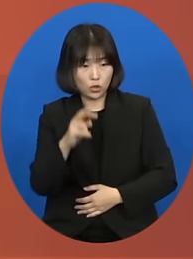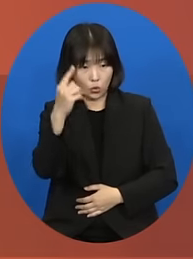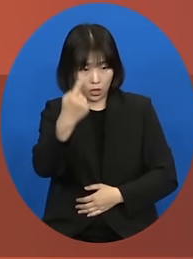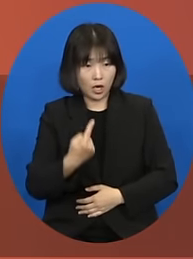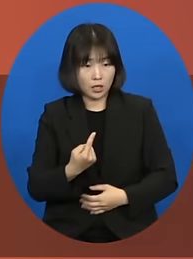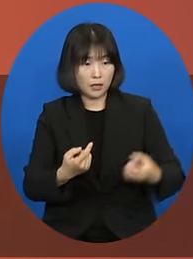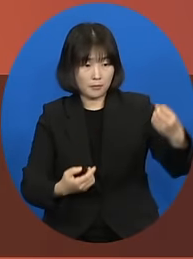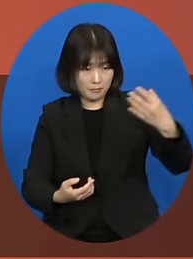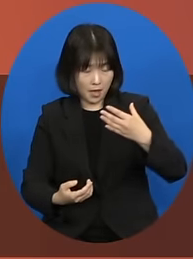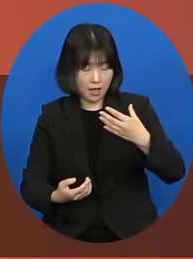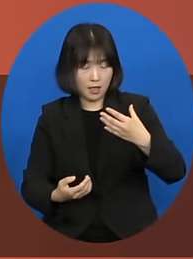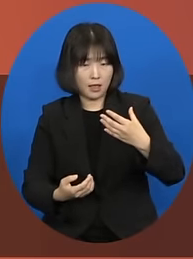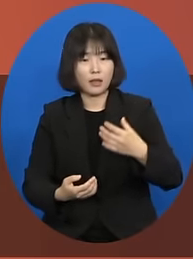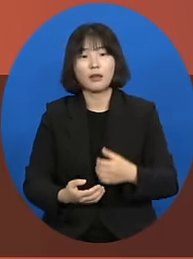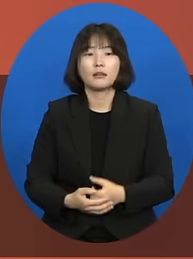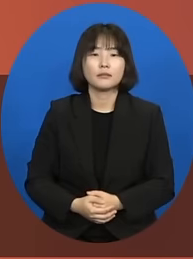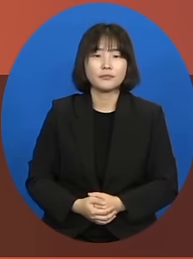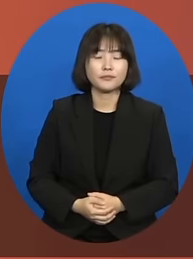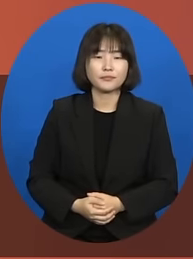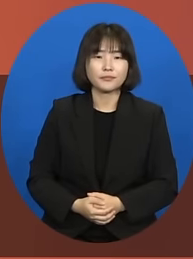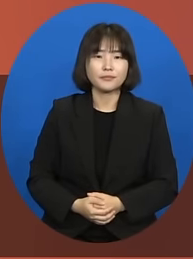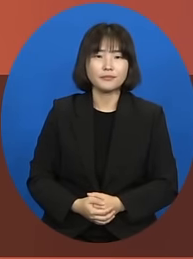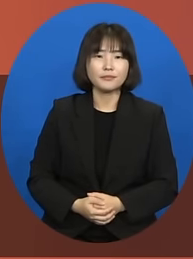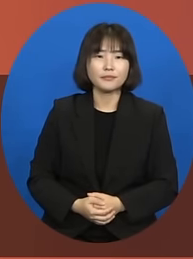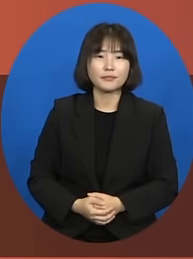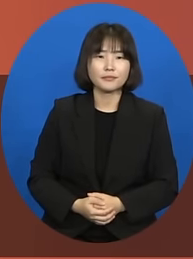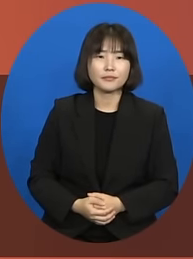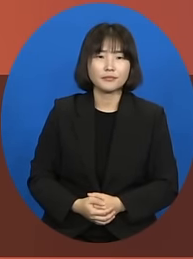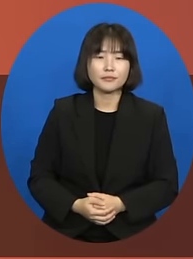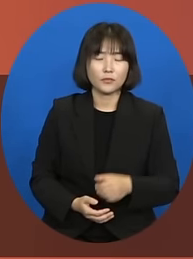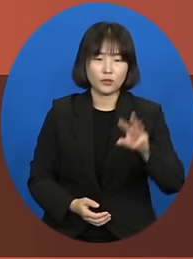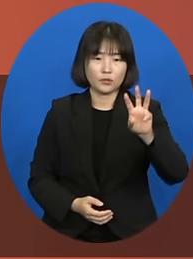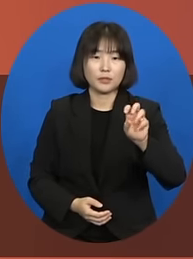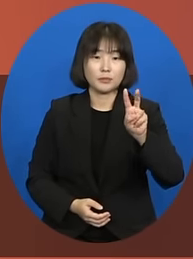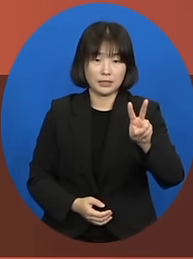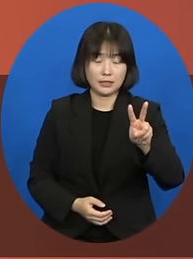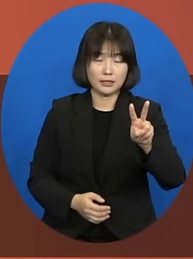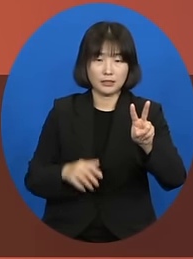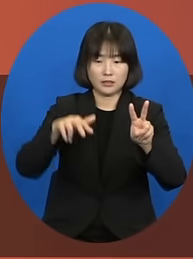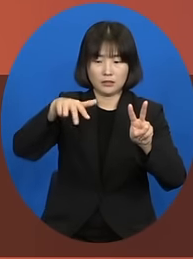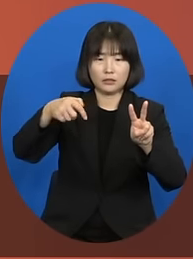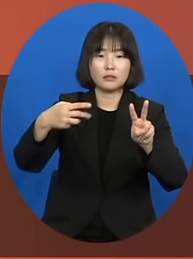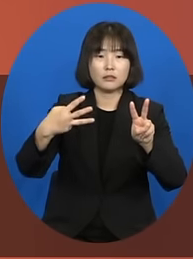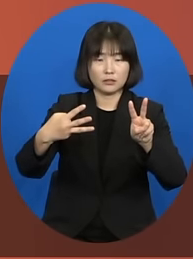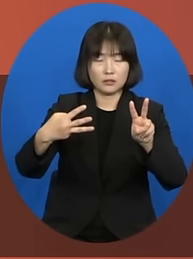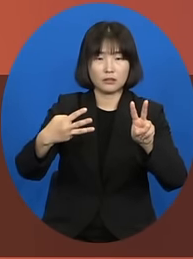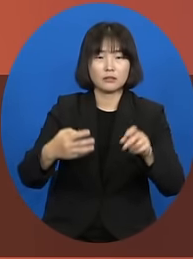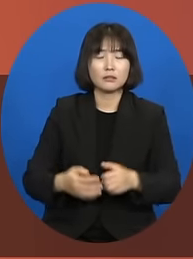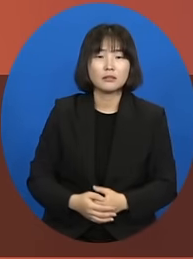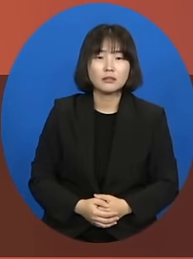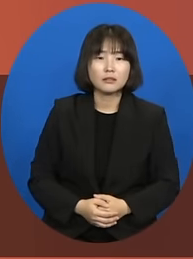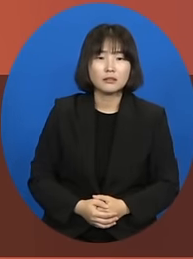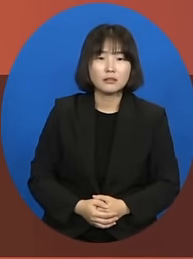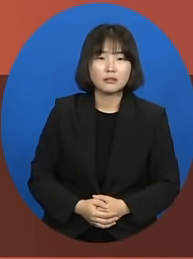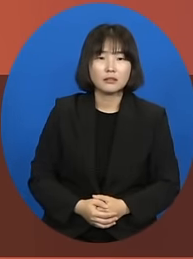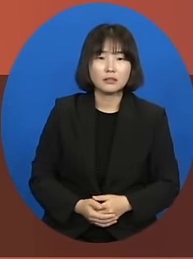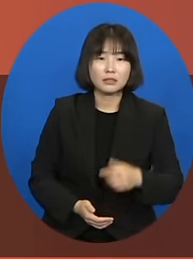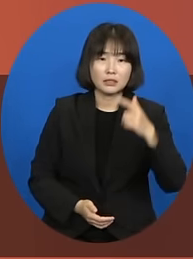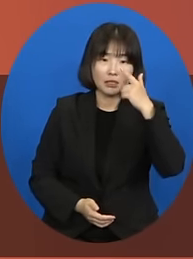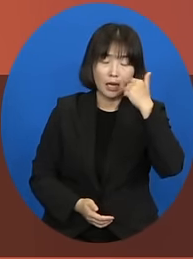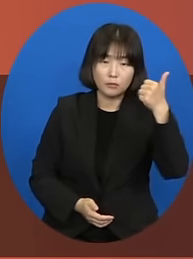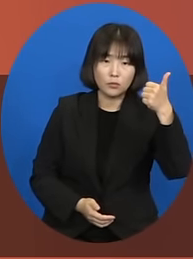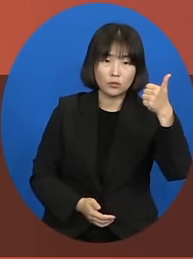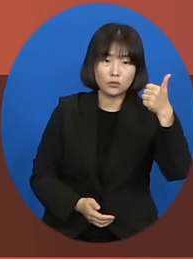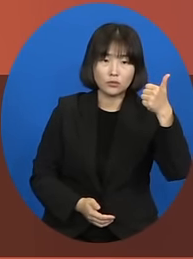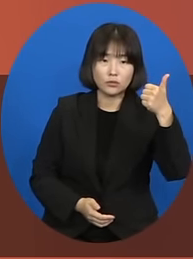동생이 돌아왔다라고 표현하고 있습니다. 27절에. 그리고 32절에 아버지도 그 큰아들한테 이 둘째 아들을 뭐라고 표현하고